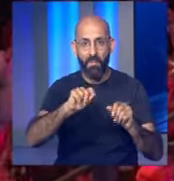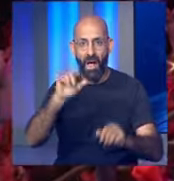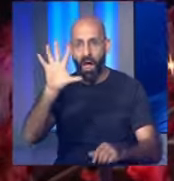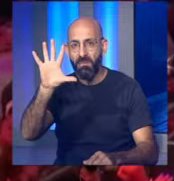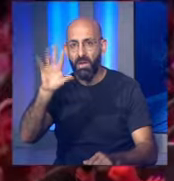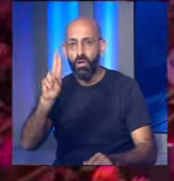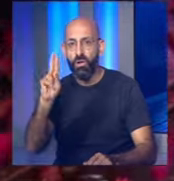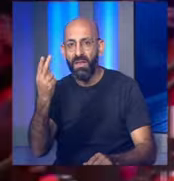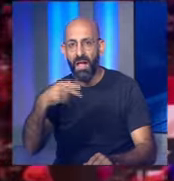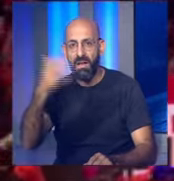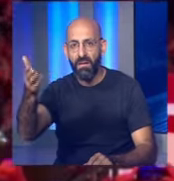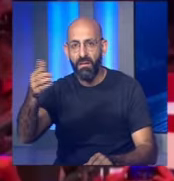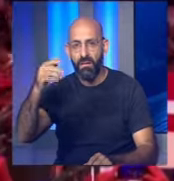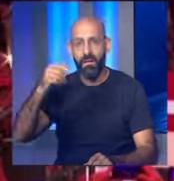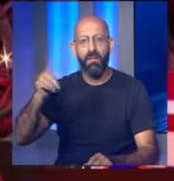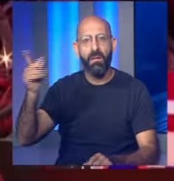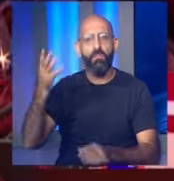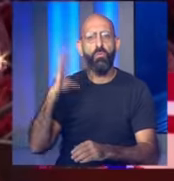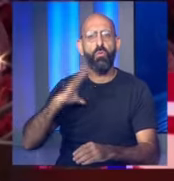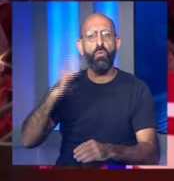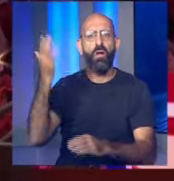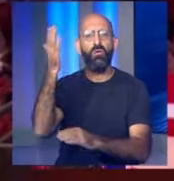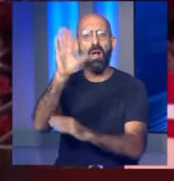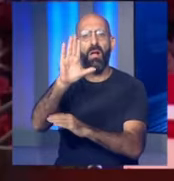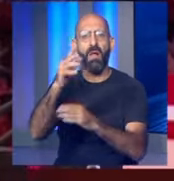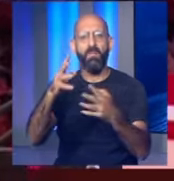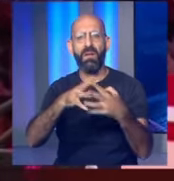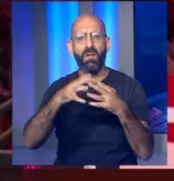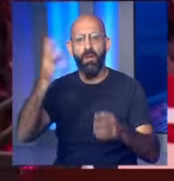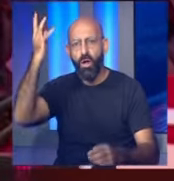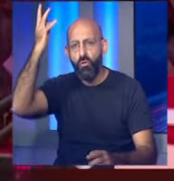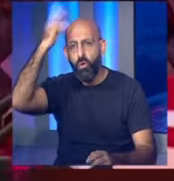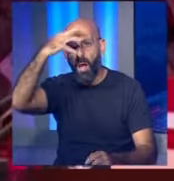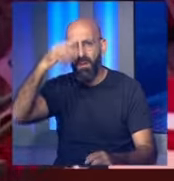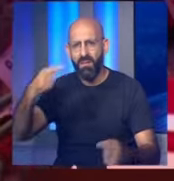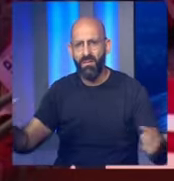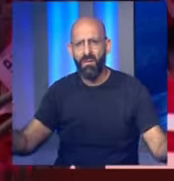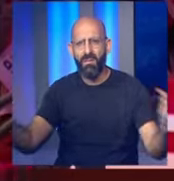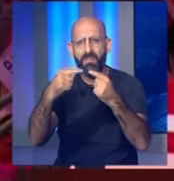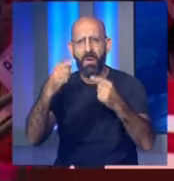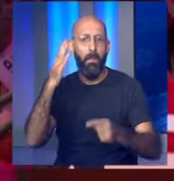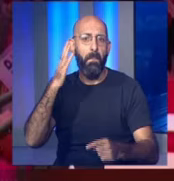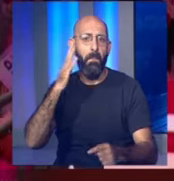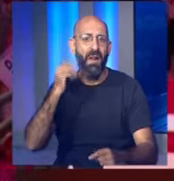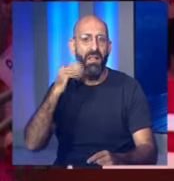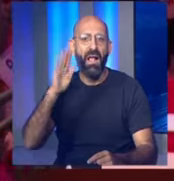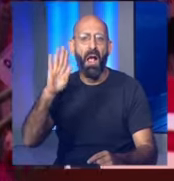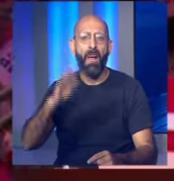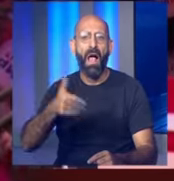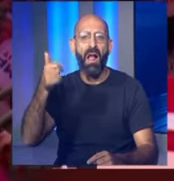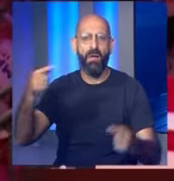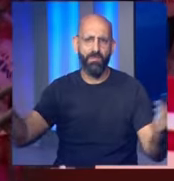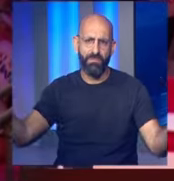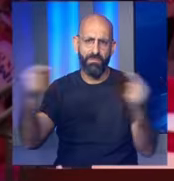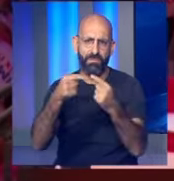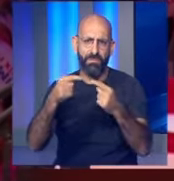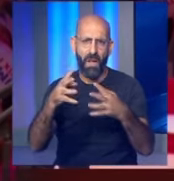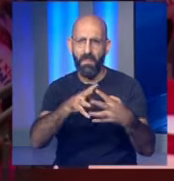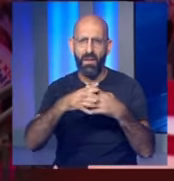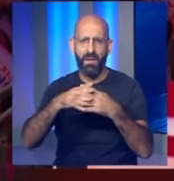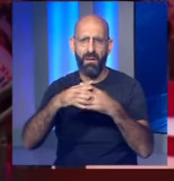الكبير 25 الثاني اتهم المرشح الجمهوري لانتخابات الرئاسة الأمريكية دونالد ترامب منافسته الديمقراطية